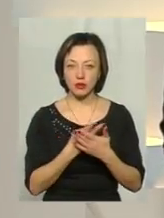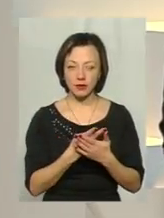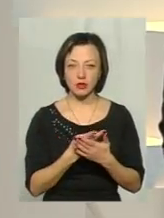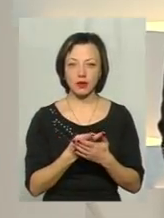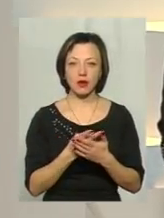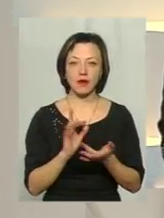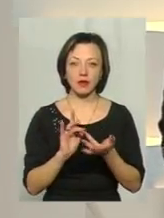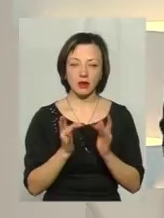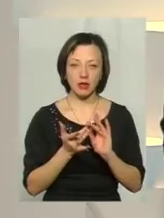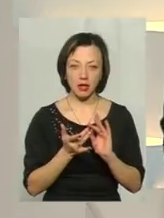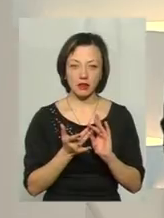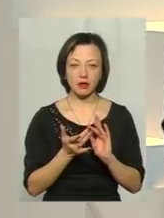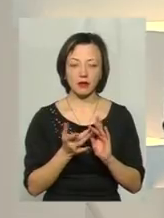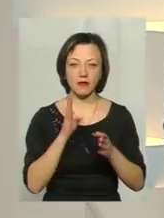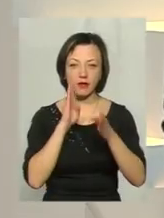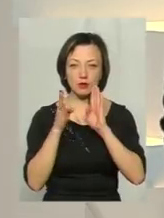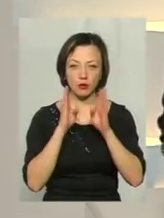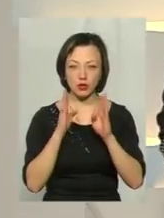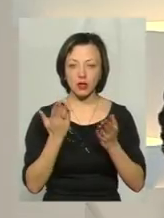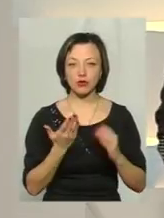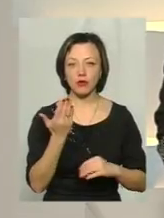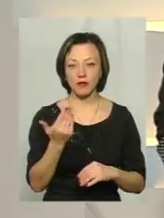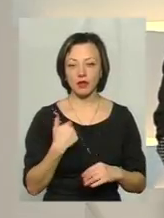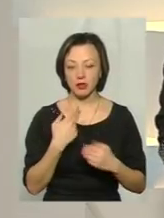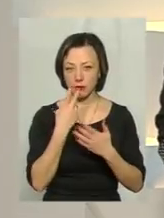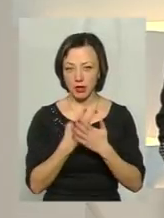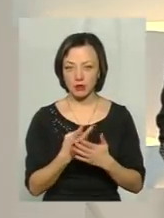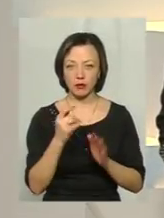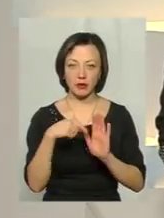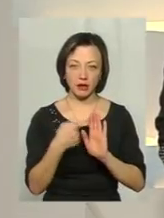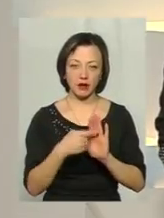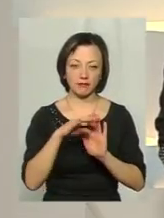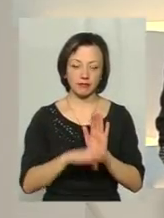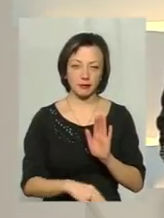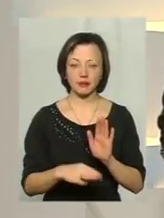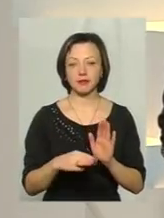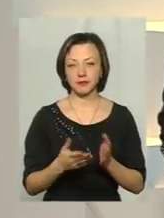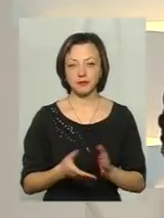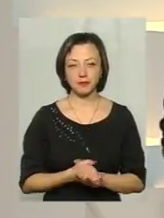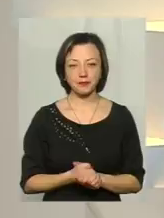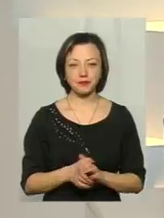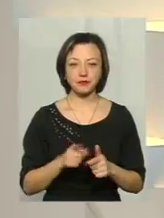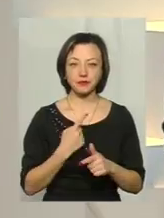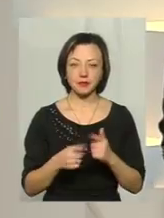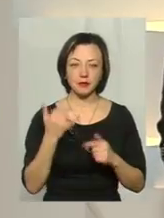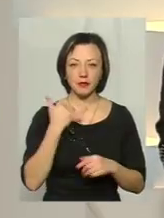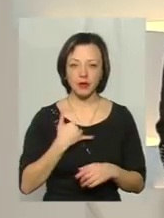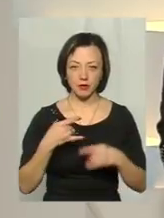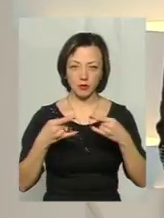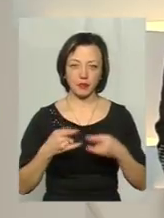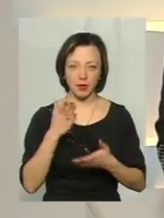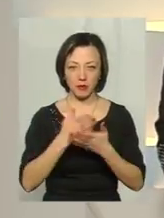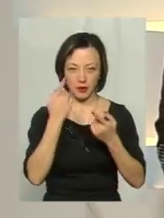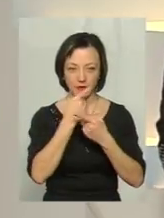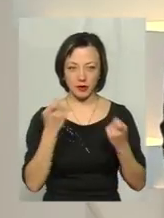також у соцмережах. Якщо ви нас бачите і у вас є питання, задавайте їх у коментарях або телефонуйте до нас сюди у прямий